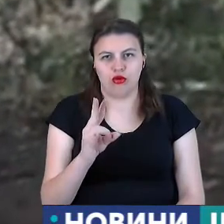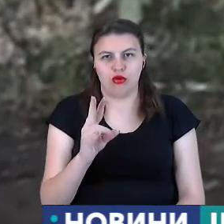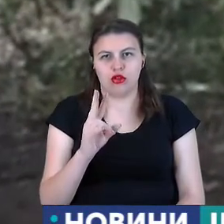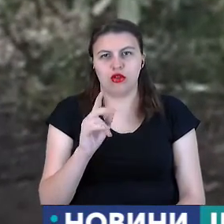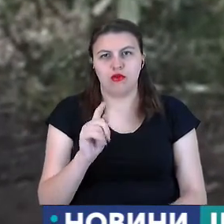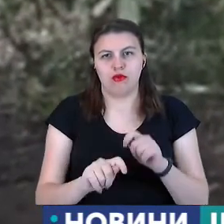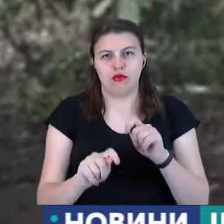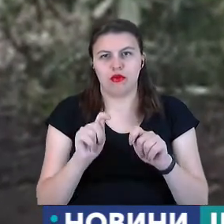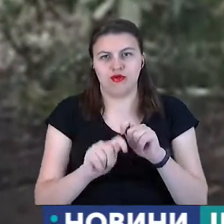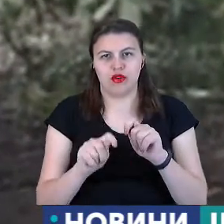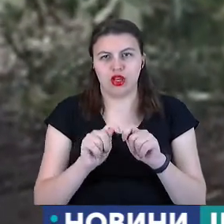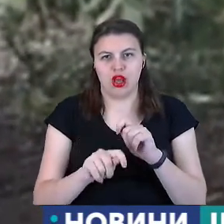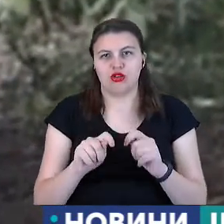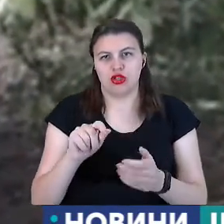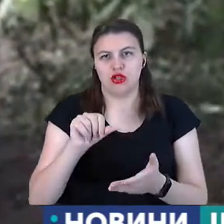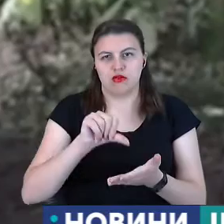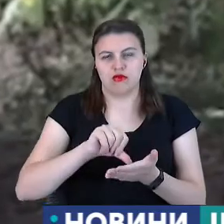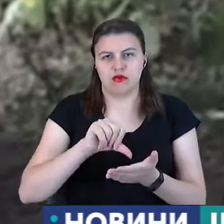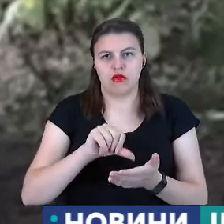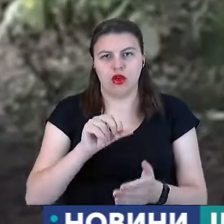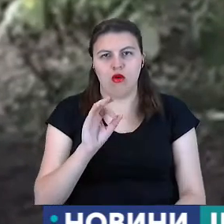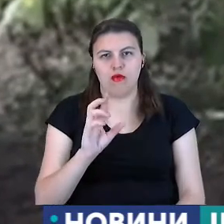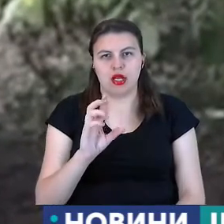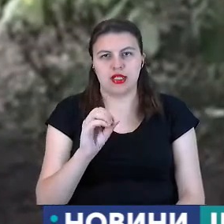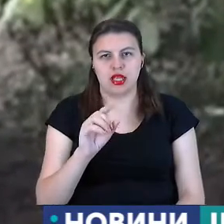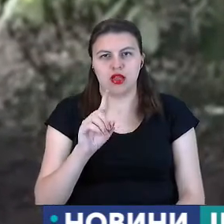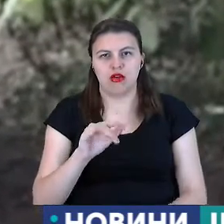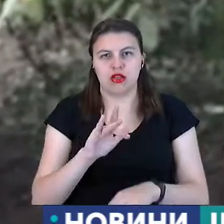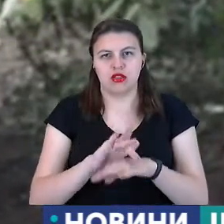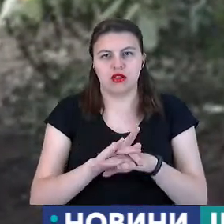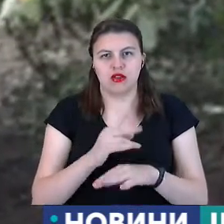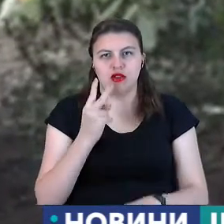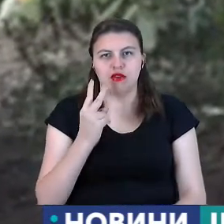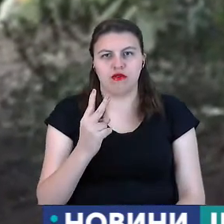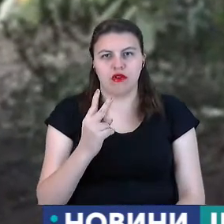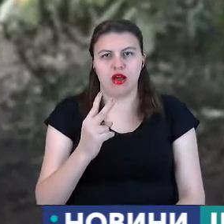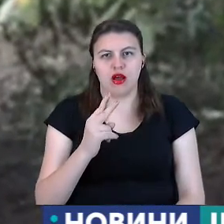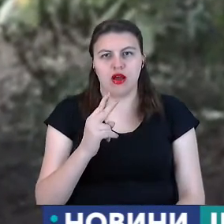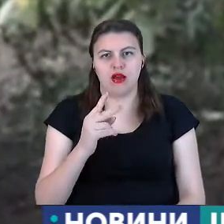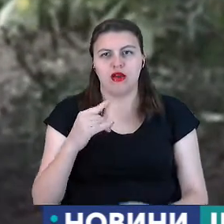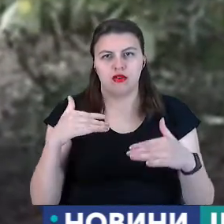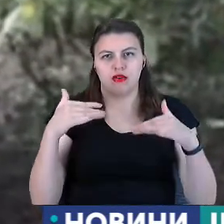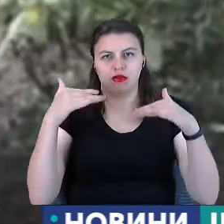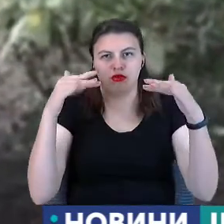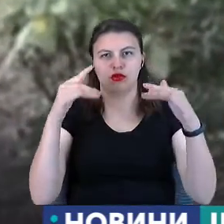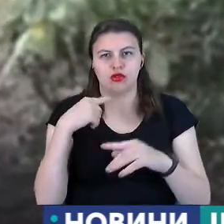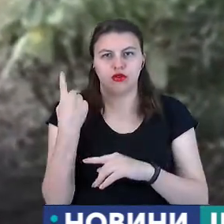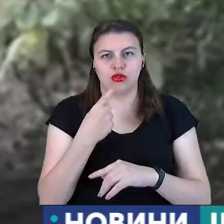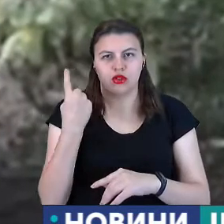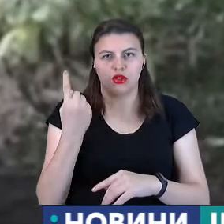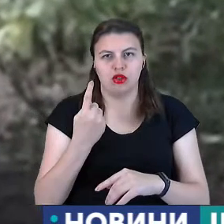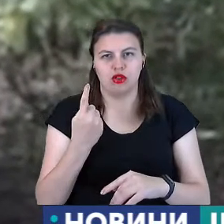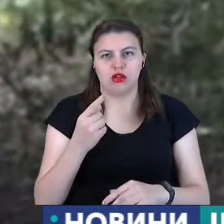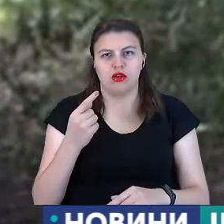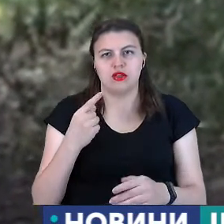членів ОБСЄ. Також було зафіксовано два літальних безпілотних апарати, які кружляли в цей момент. Все було зафіксовано